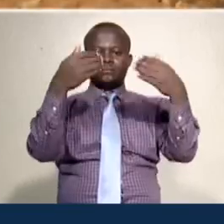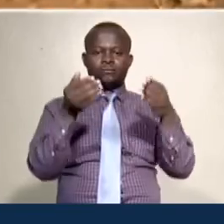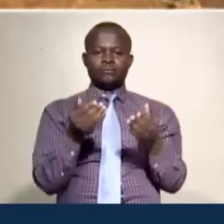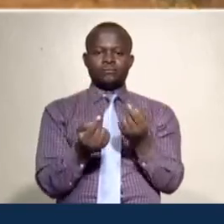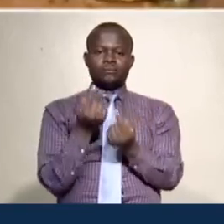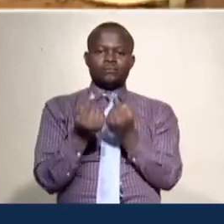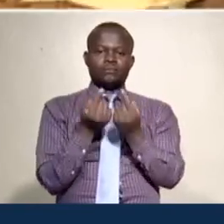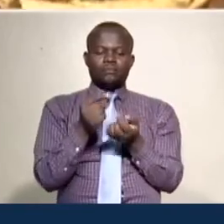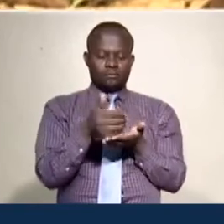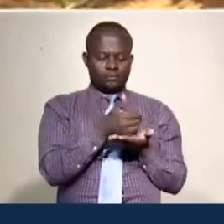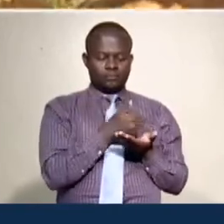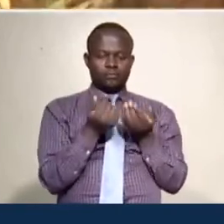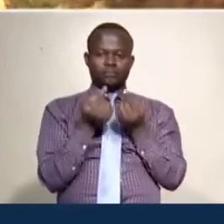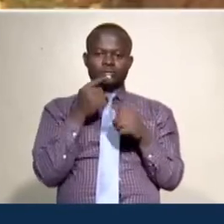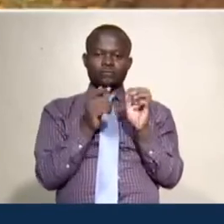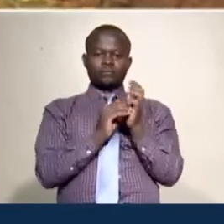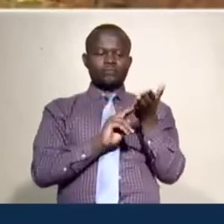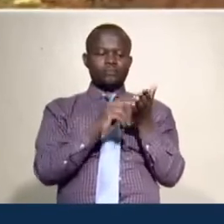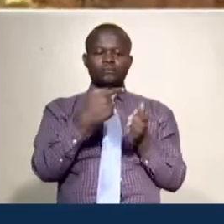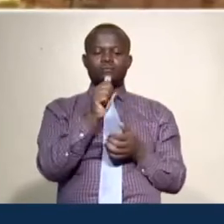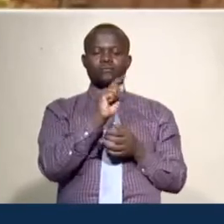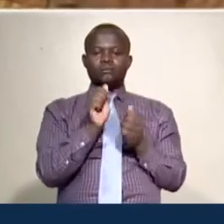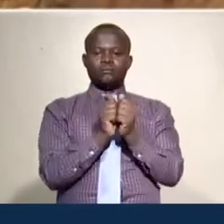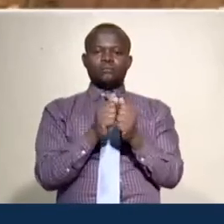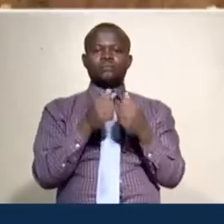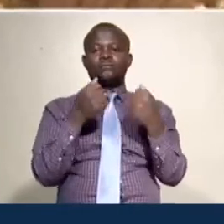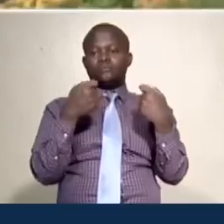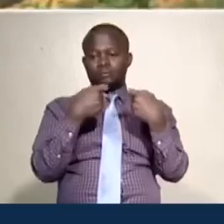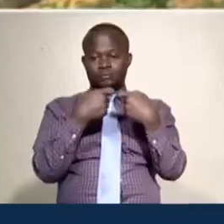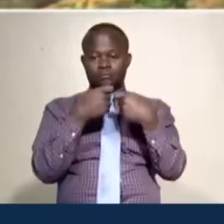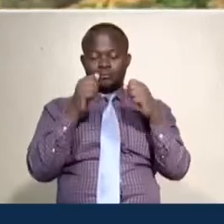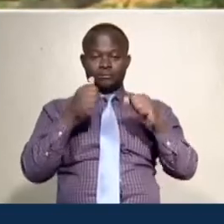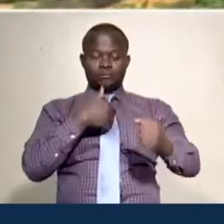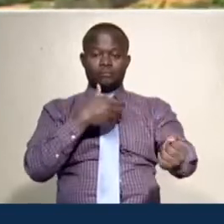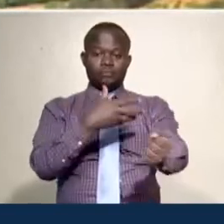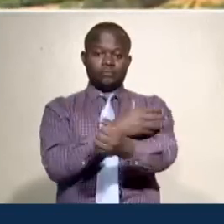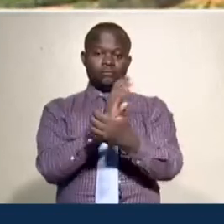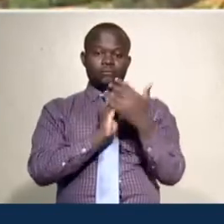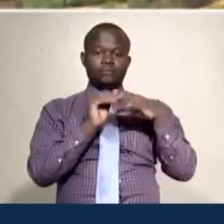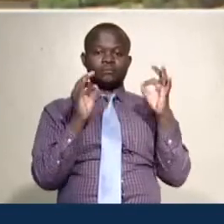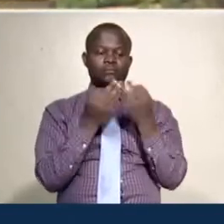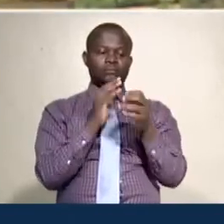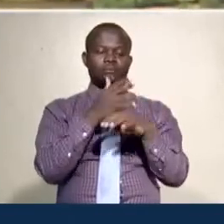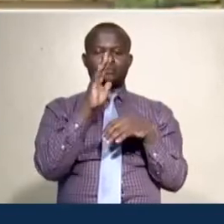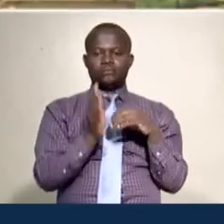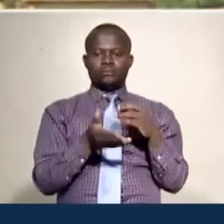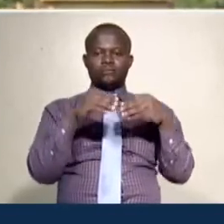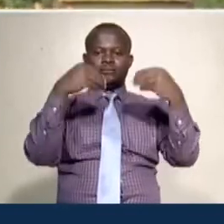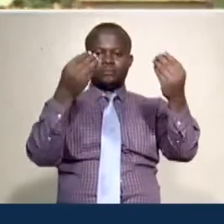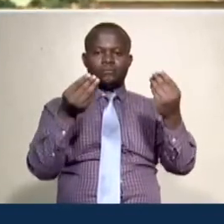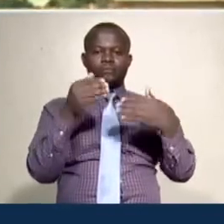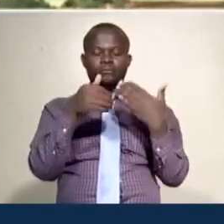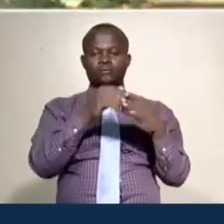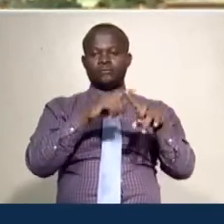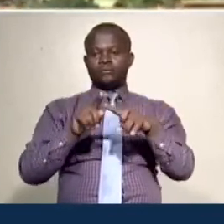yo guteka arondereza ibicanwa ndetse n'abakoresha gazi n'amashanyarazi kubishoboye. Aba ni bamwe mu ngo zigera ku 5,000 barimo guhabwa amashyiga na